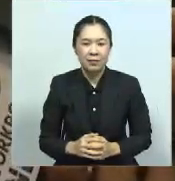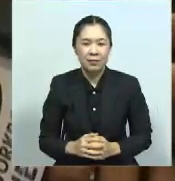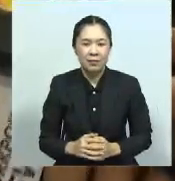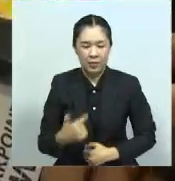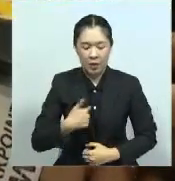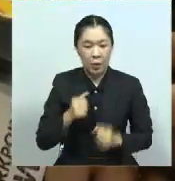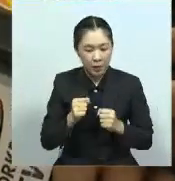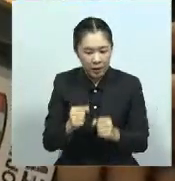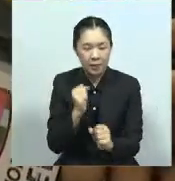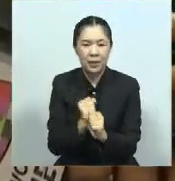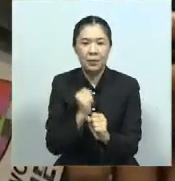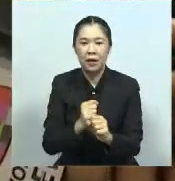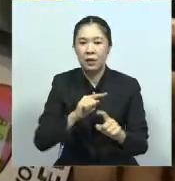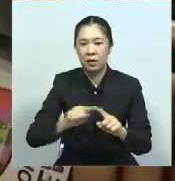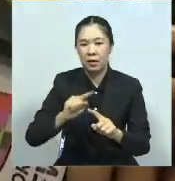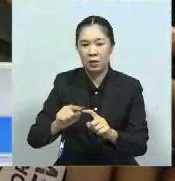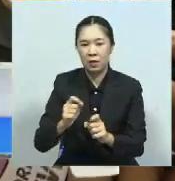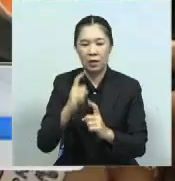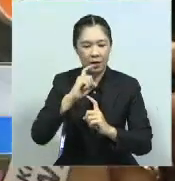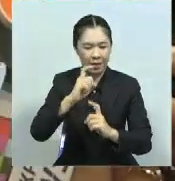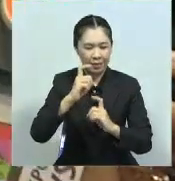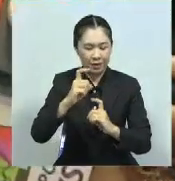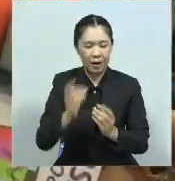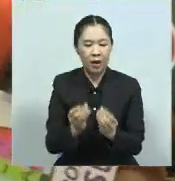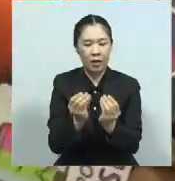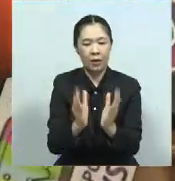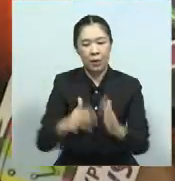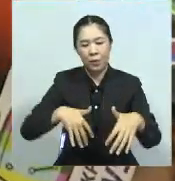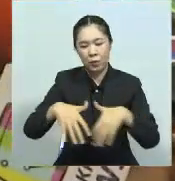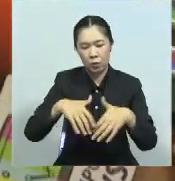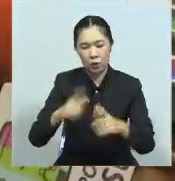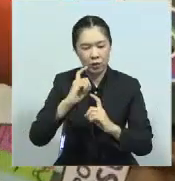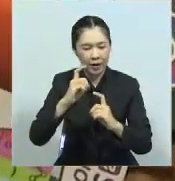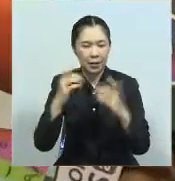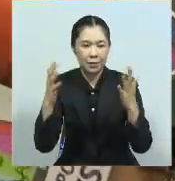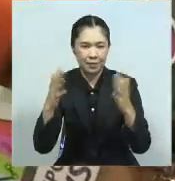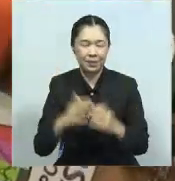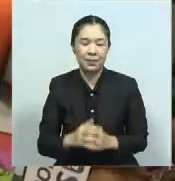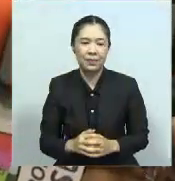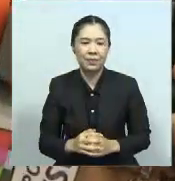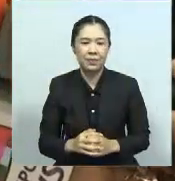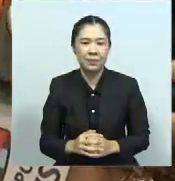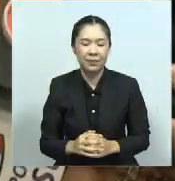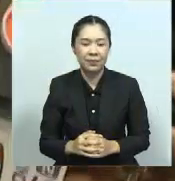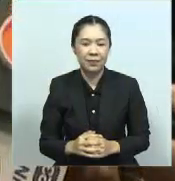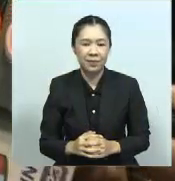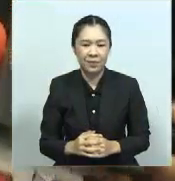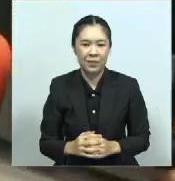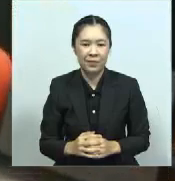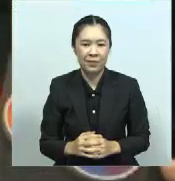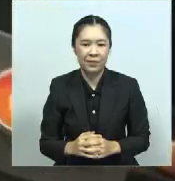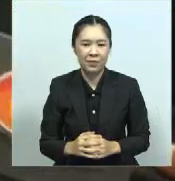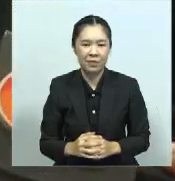ายามทำงานทุกอย่างเพื่อให้เกิดความปลอดภัยกับประชาชนในพื้นที่อยู่แล้ว ตอนนี้มวลชนในพื้นที่เข้าใจมากขึ้นไหม